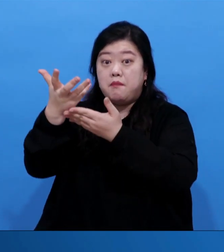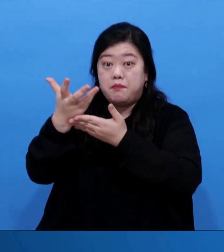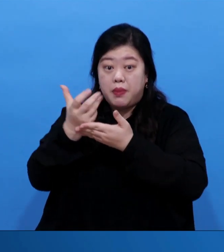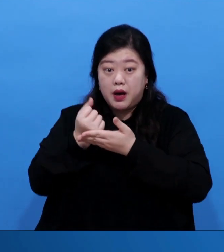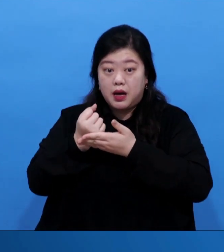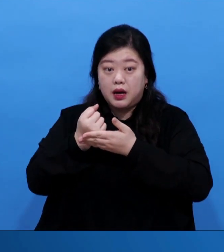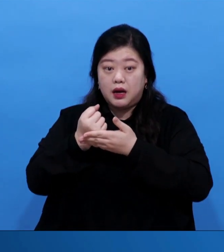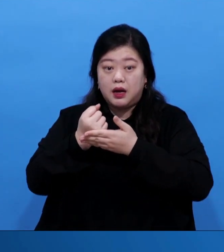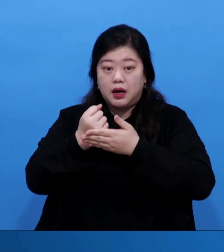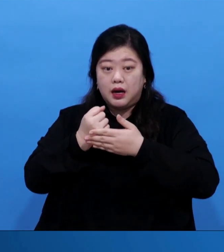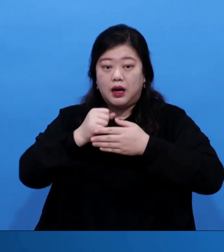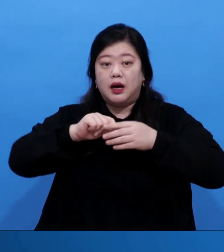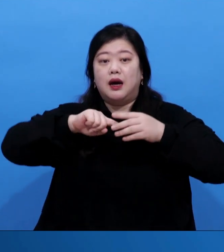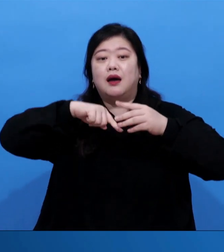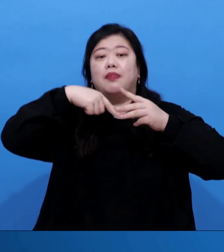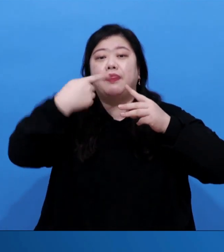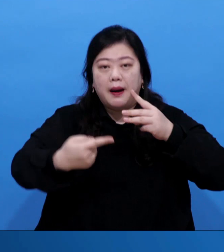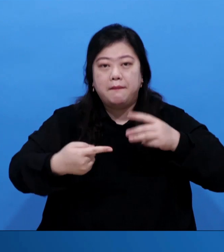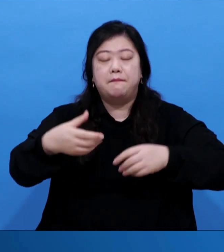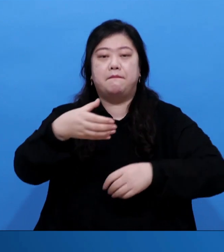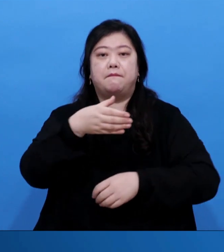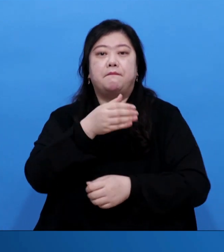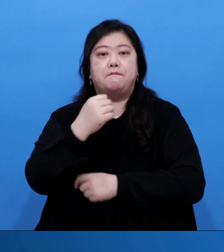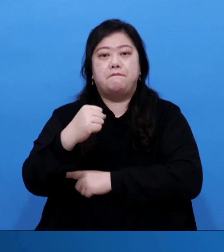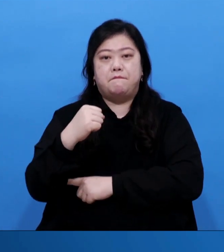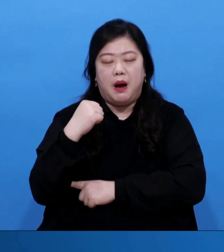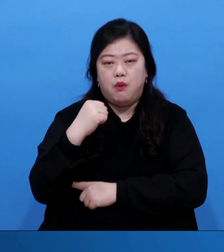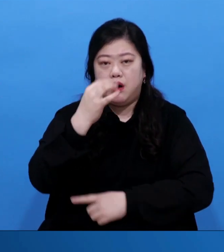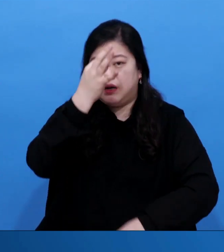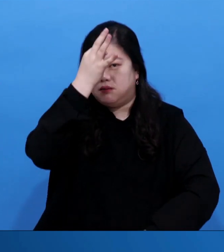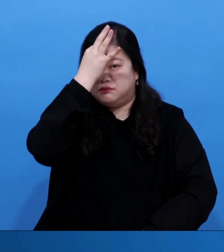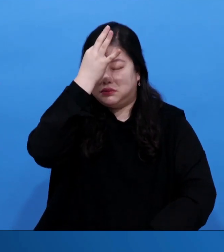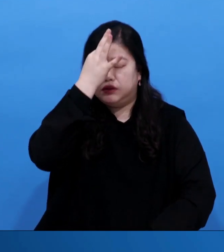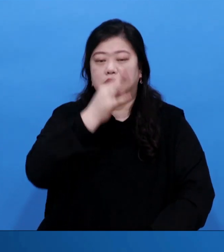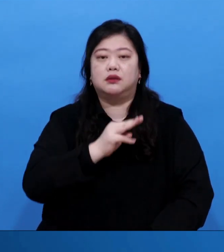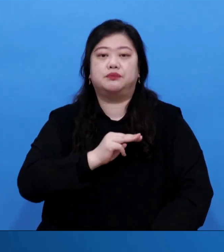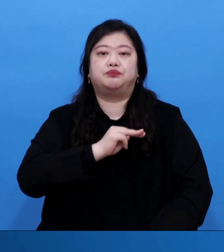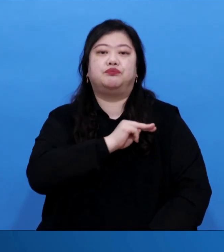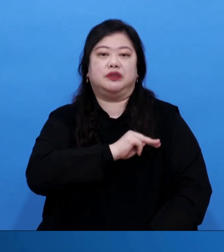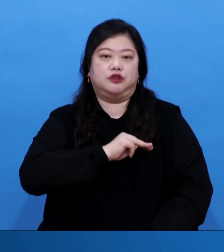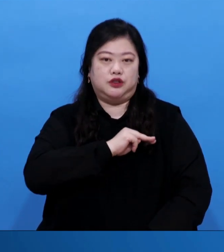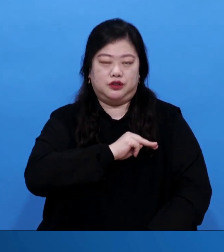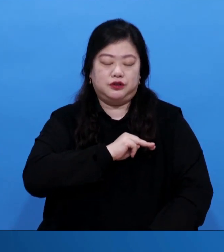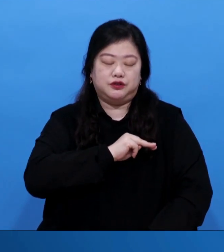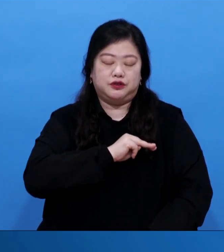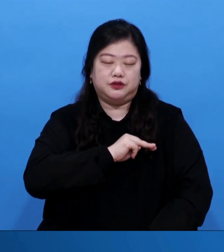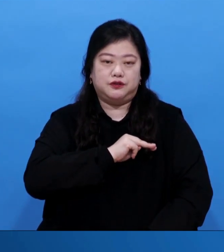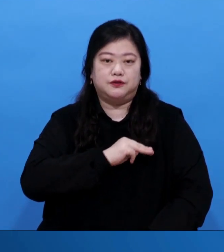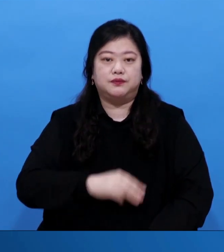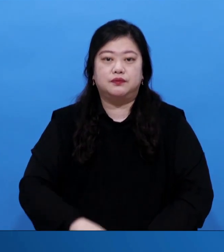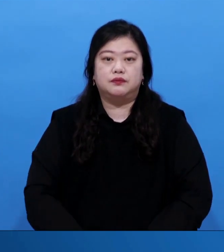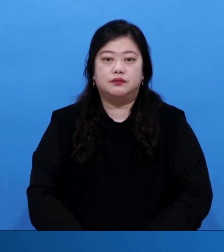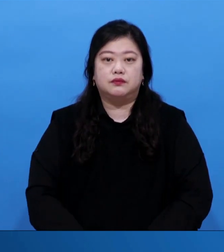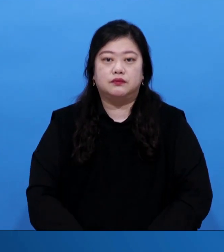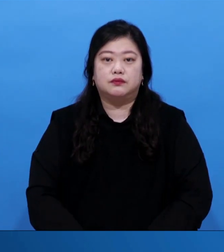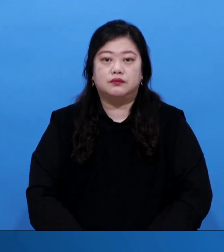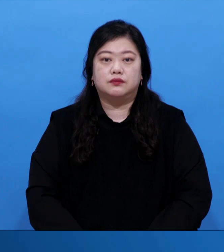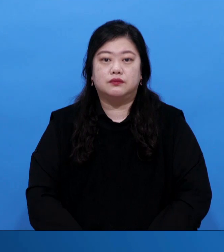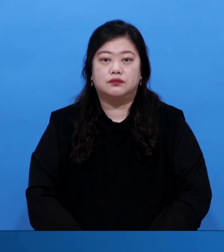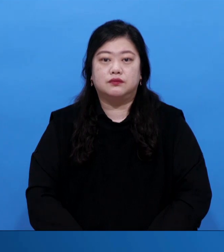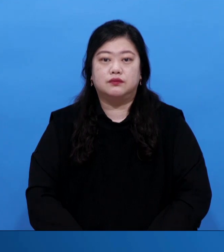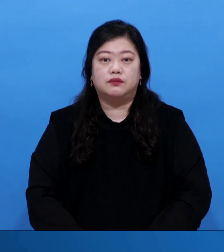탤런트를 찾으면 됩니다. All you have to do is find the power, talent, and mission that comes from the throne. 모든 사람이 다 그래야 됩니다만은